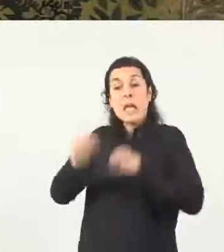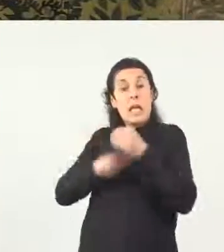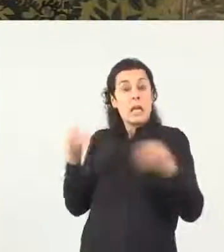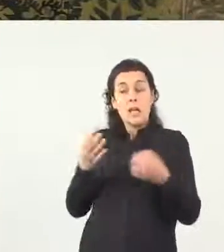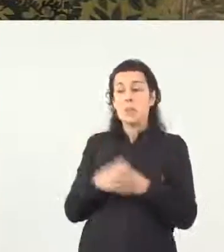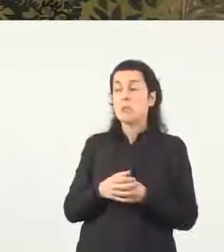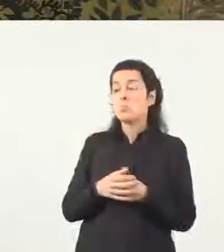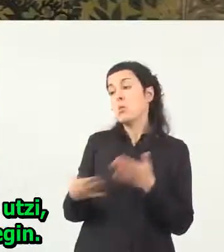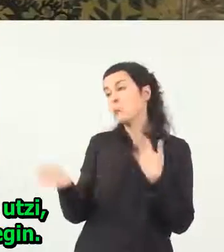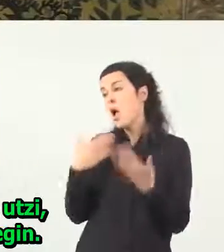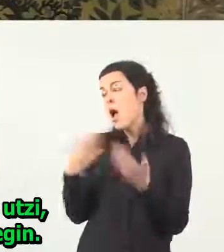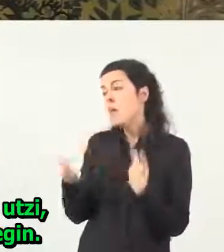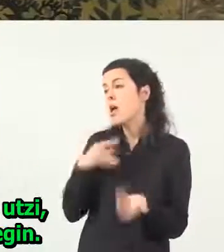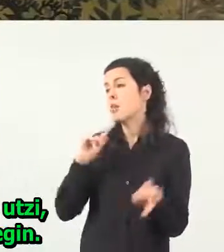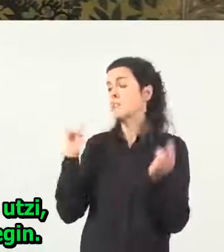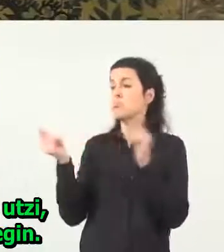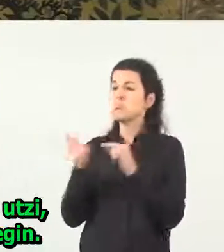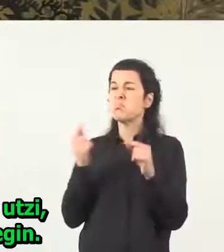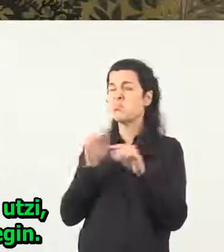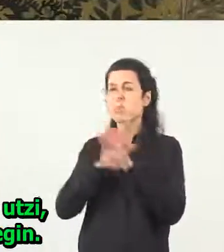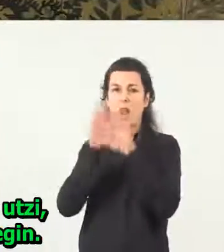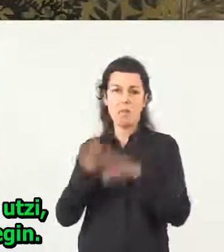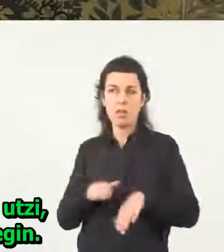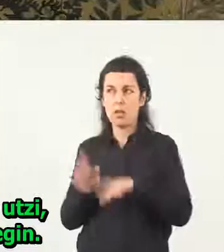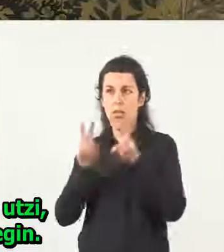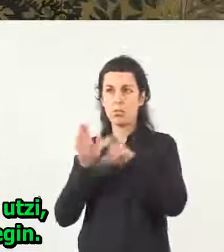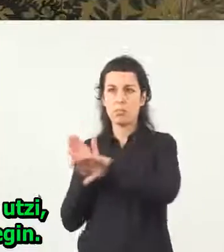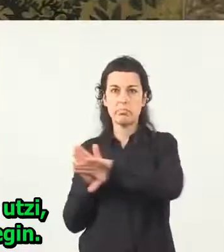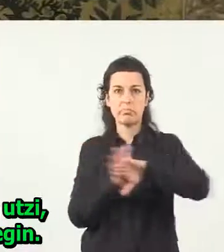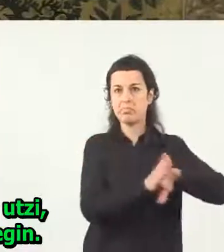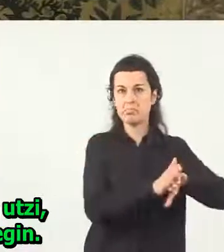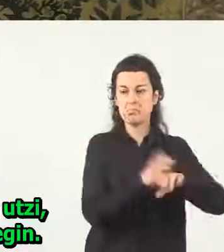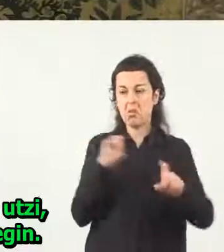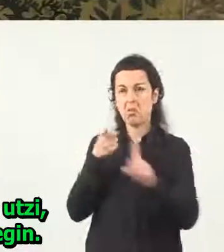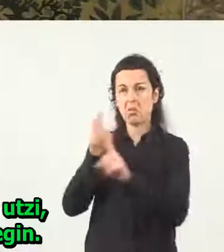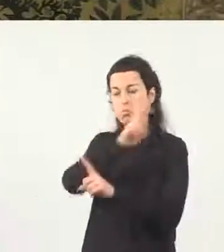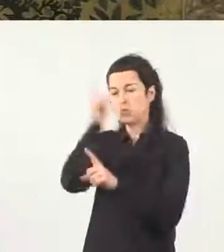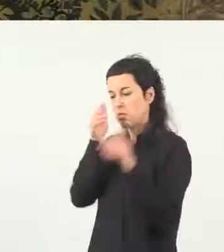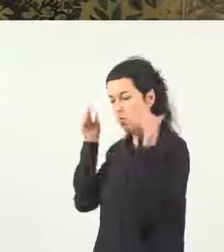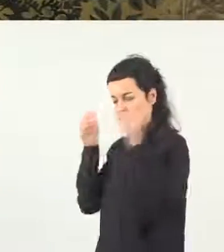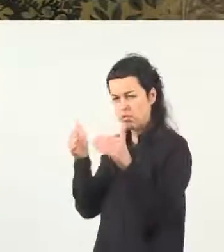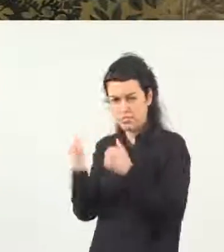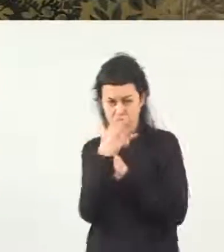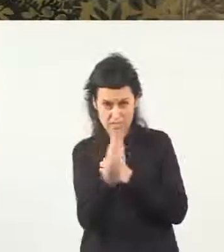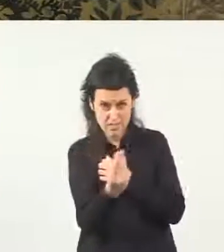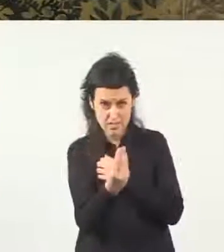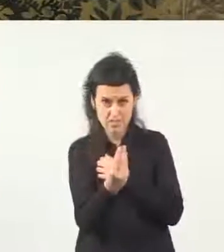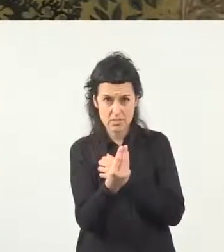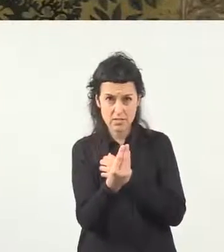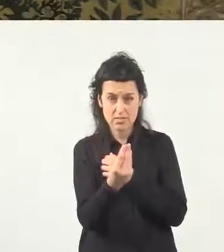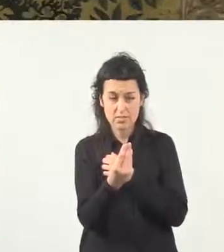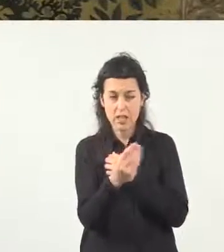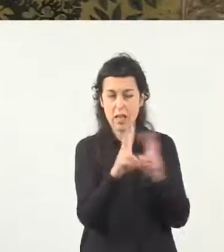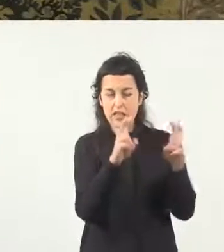sartu, gure artean eztabaidatu, baina azken momentuan alde batera utzi eta beste helburu batzuekin aurrera egin. Ulertzen duzu, oso pizka bat